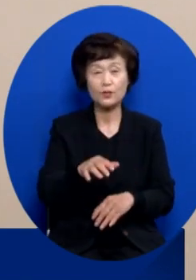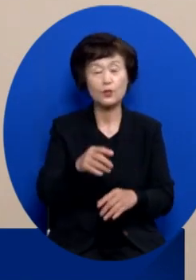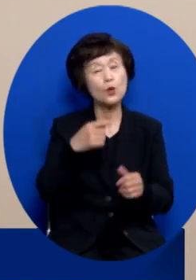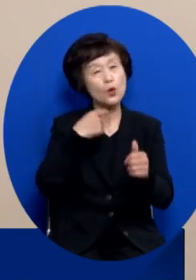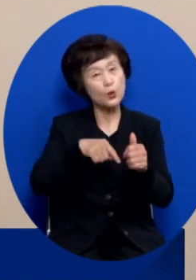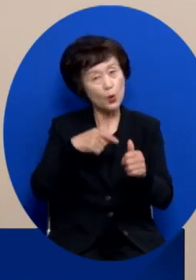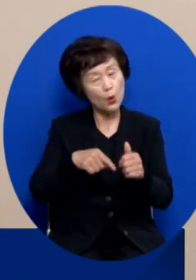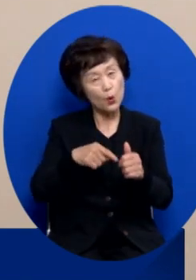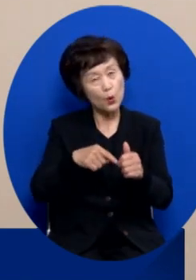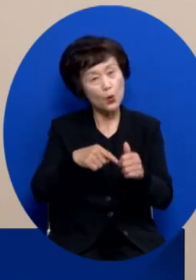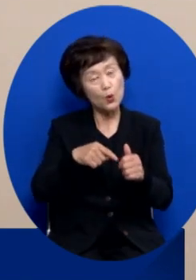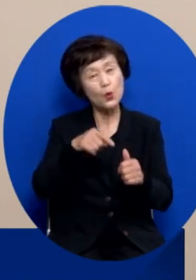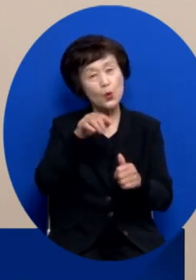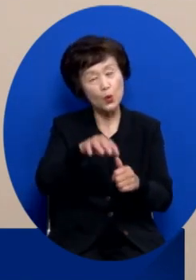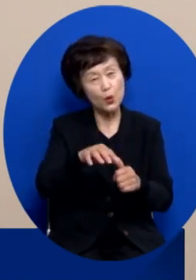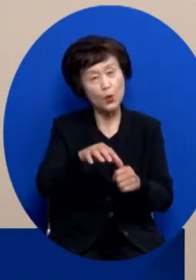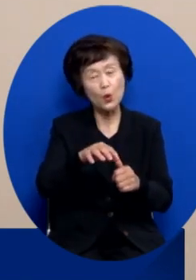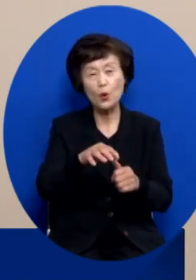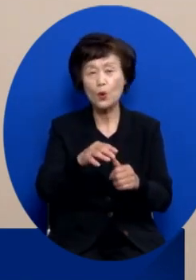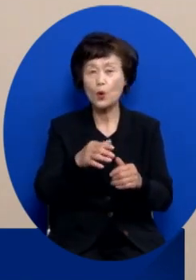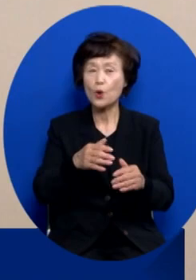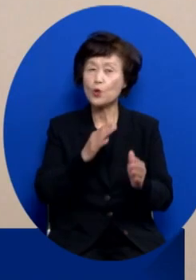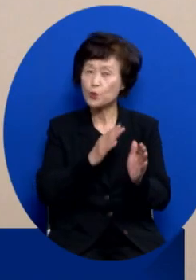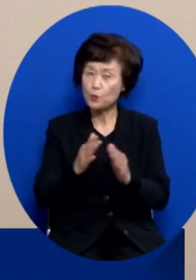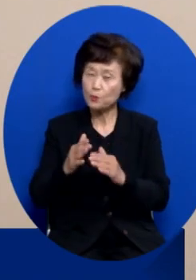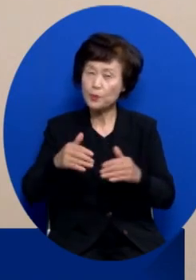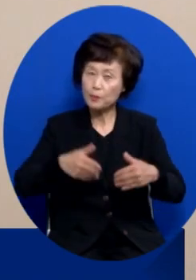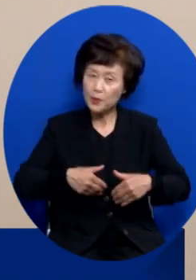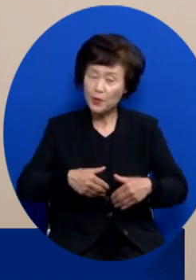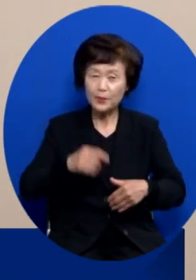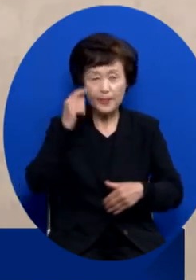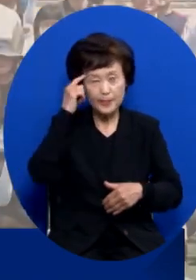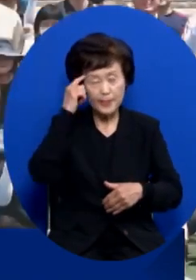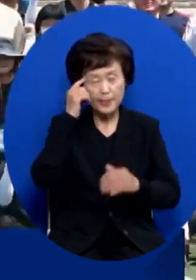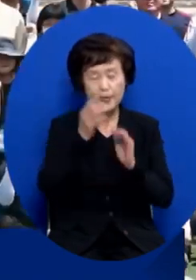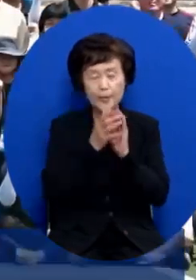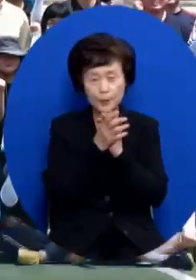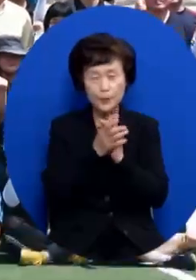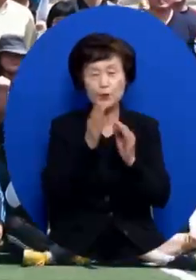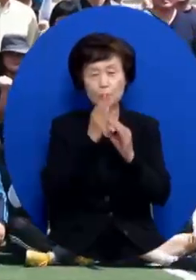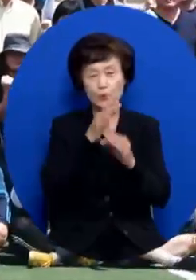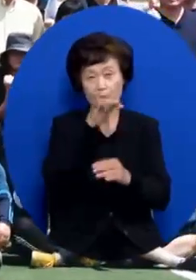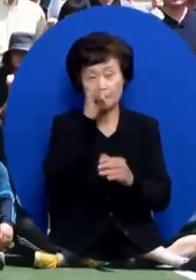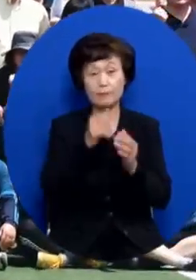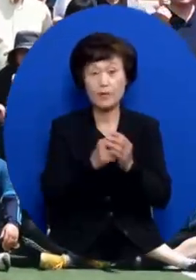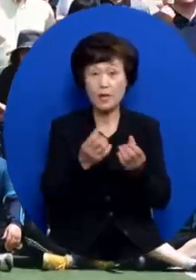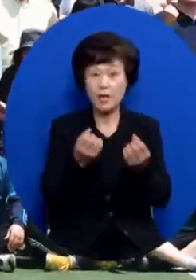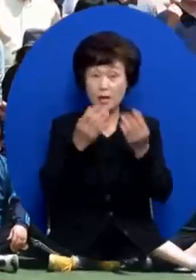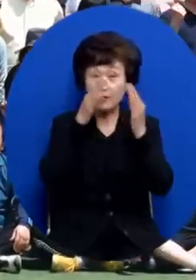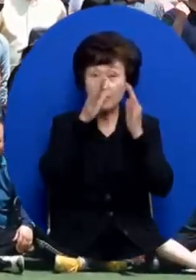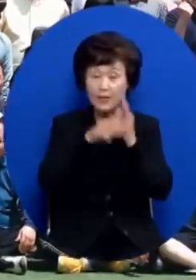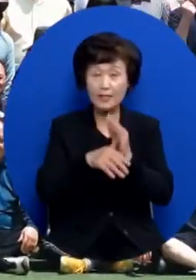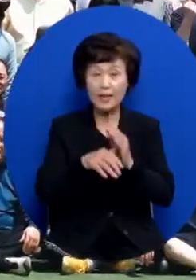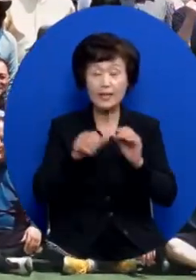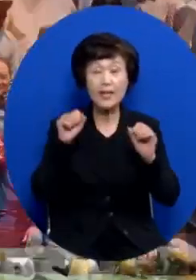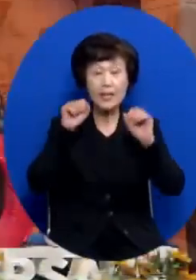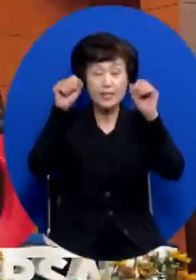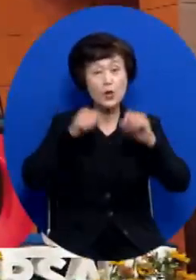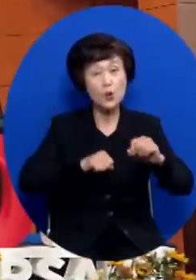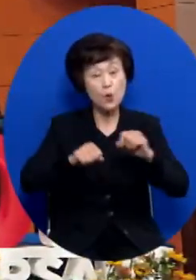교육의 교두보를 마련을 해야 되겠다 하는 생각을 가지고 기도하고 있습니다. 이번 행사에는 체육 활동을